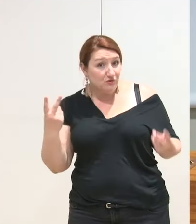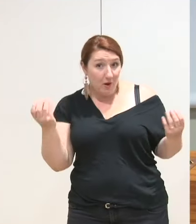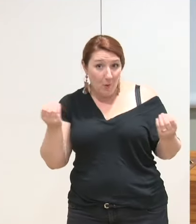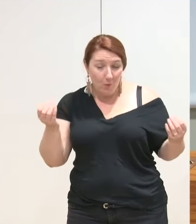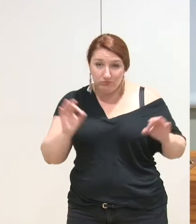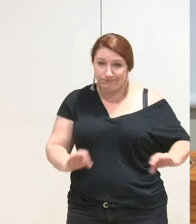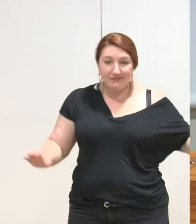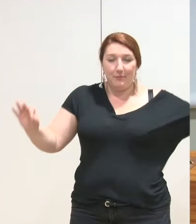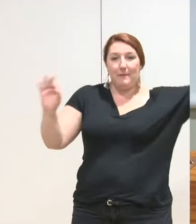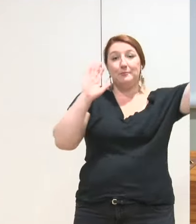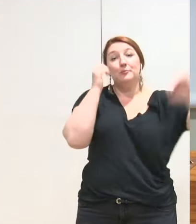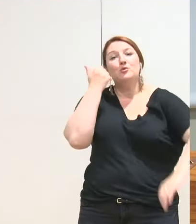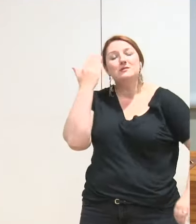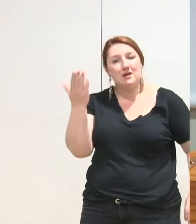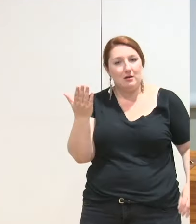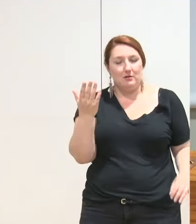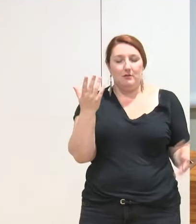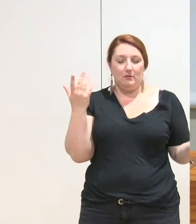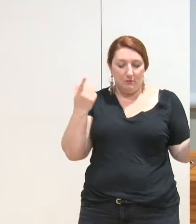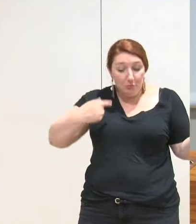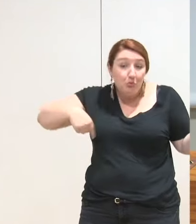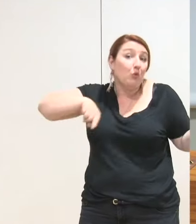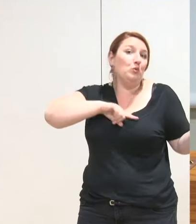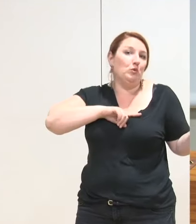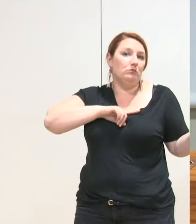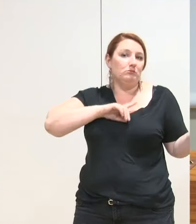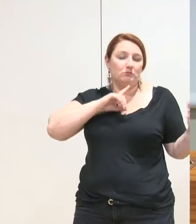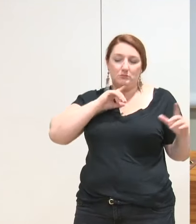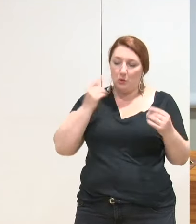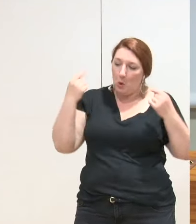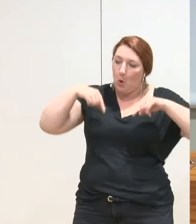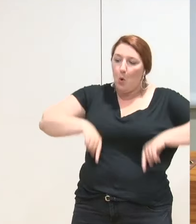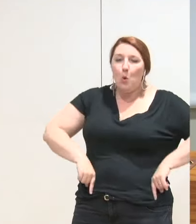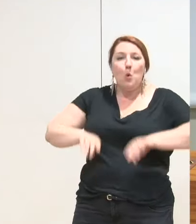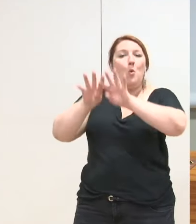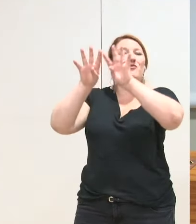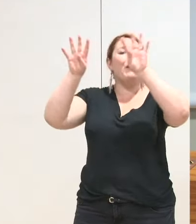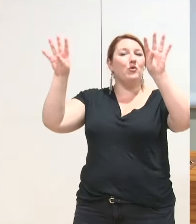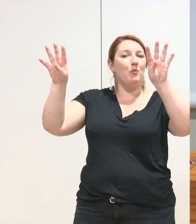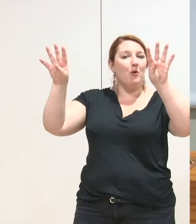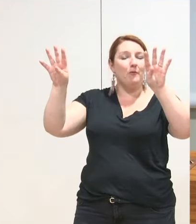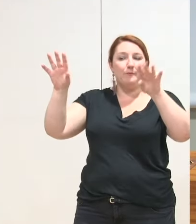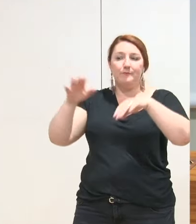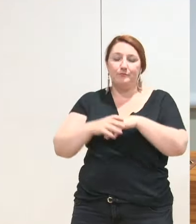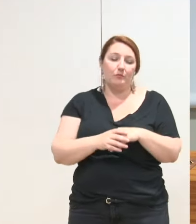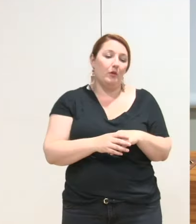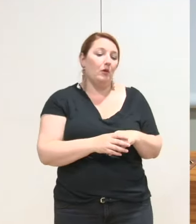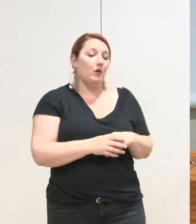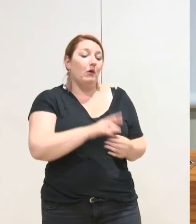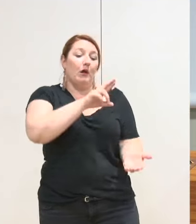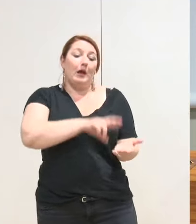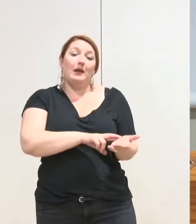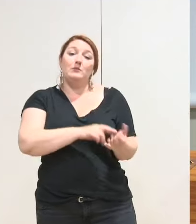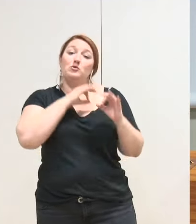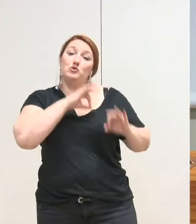considérer que les moyens d'accompagnement de la part du gouvernement via cette nouvelle mise en œuvre des rythmes